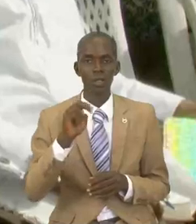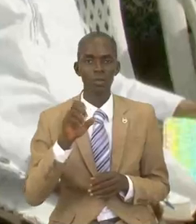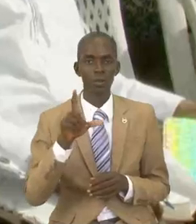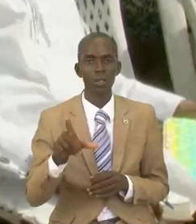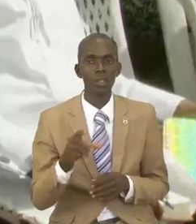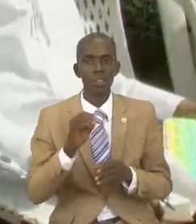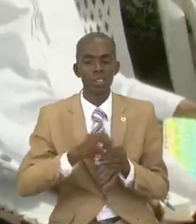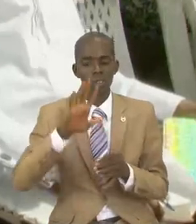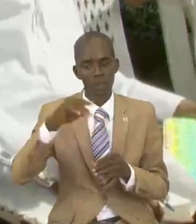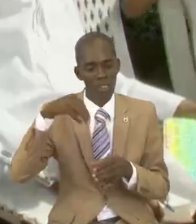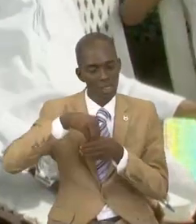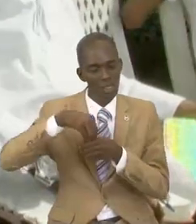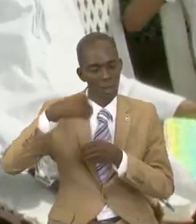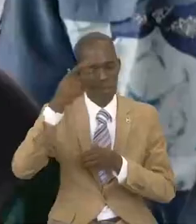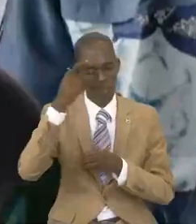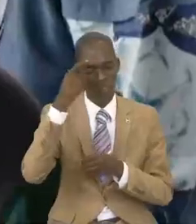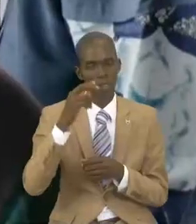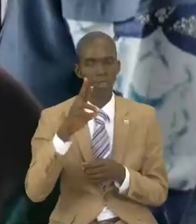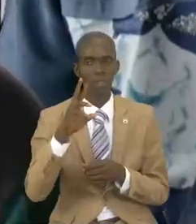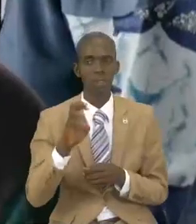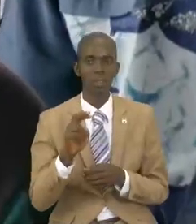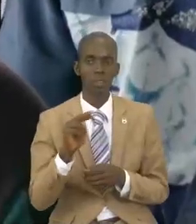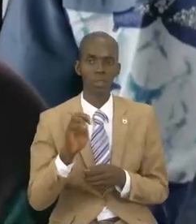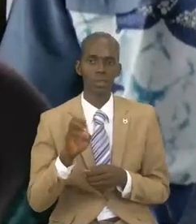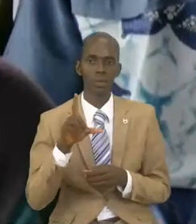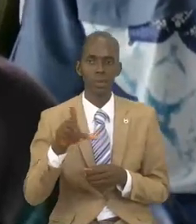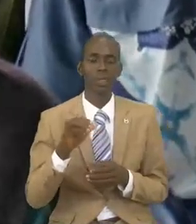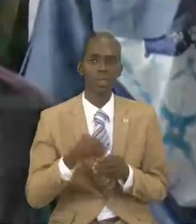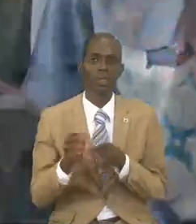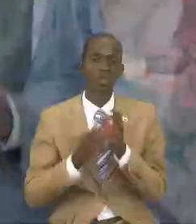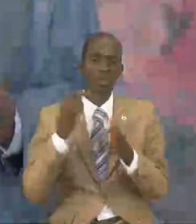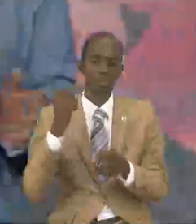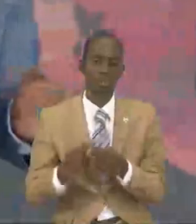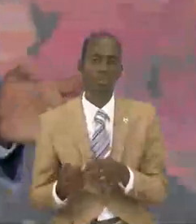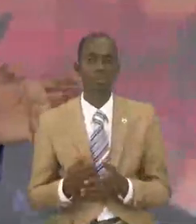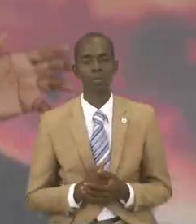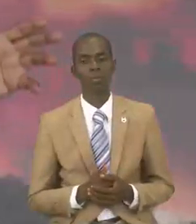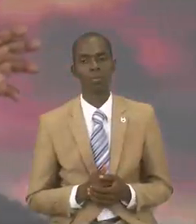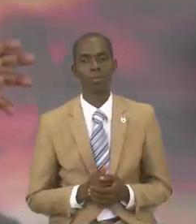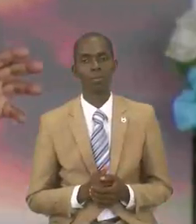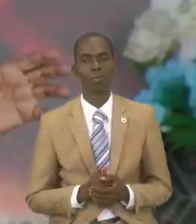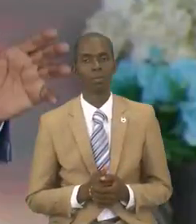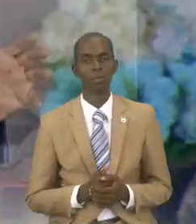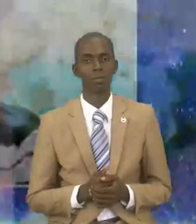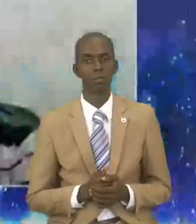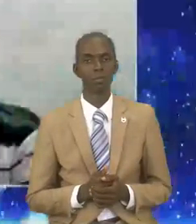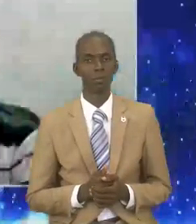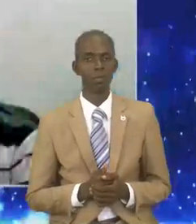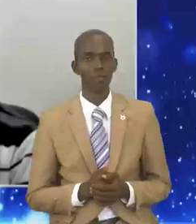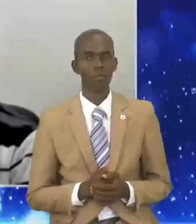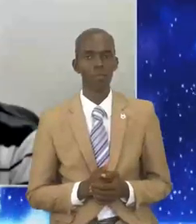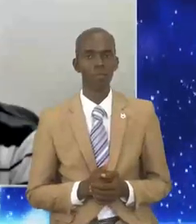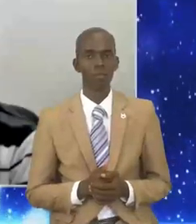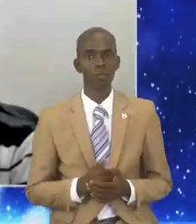dans votre homme intérieur, le renouvellement pour vous au nom de Jésus-Christ. Vous savez,